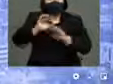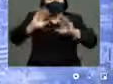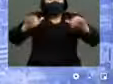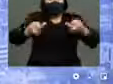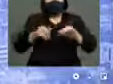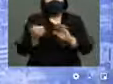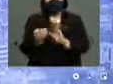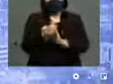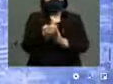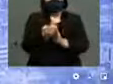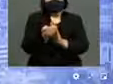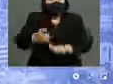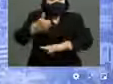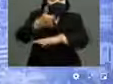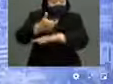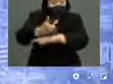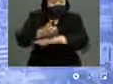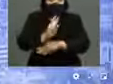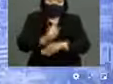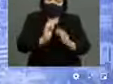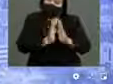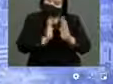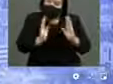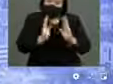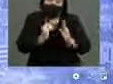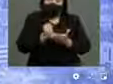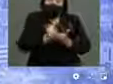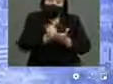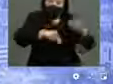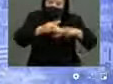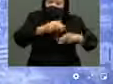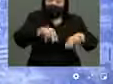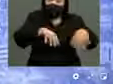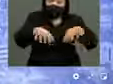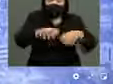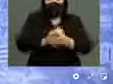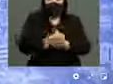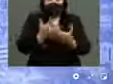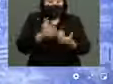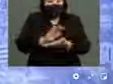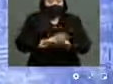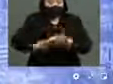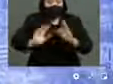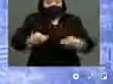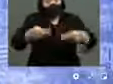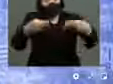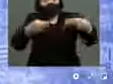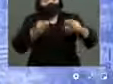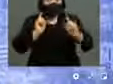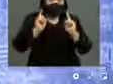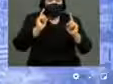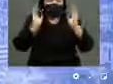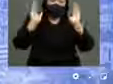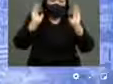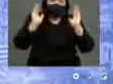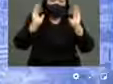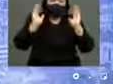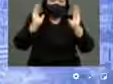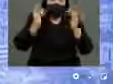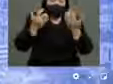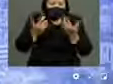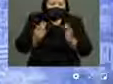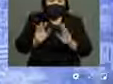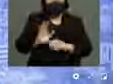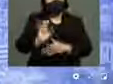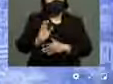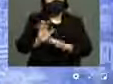ผู้อำนวยการเขตต้องขอขอบคุณนะครับวันนี้ท่านก็เข้ามาอยู่ในสายวิดีโอคอลแล้วก็ได้มีการให้